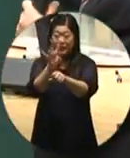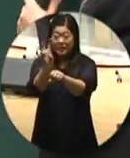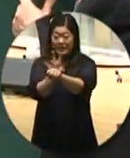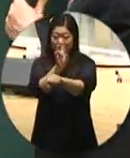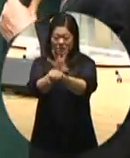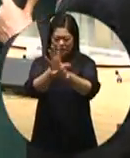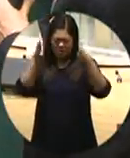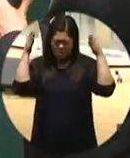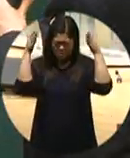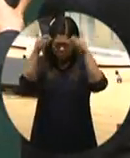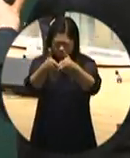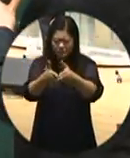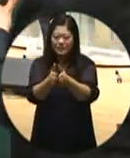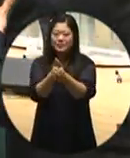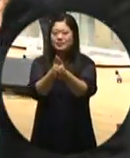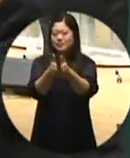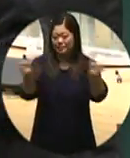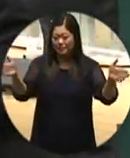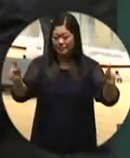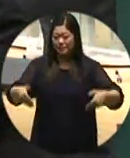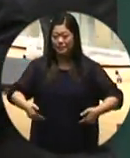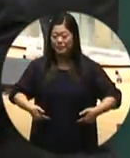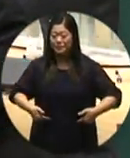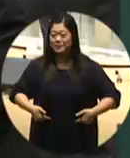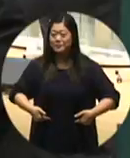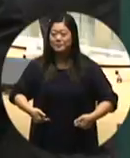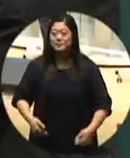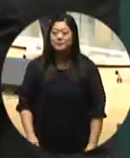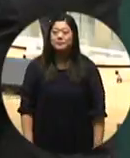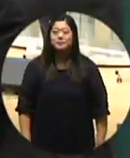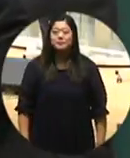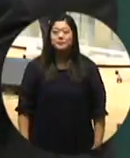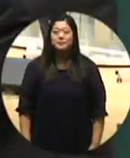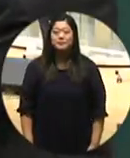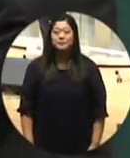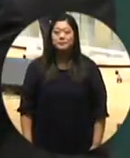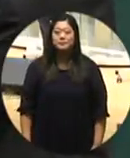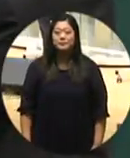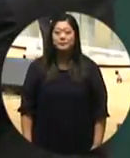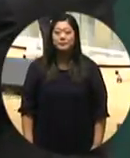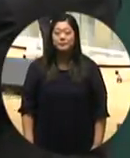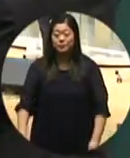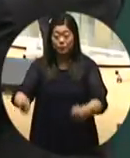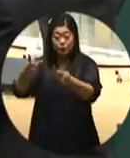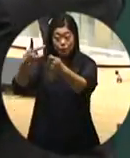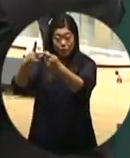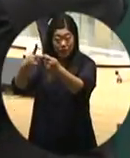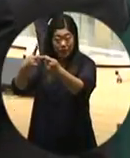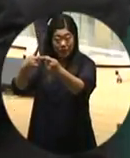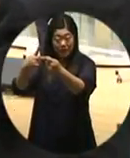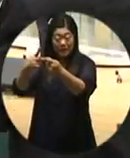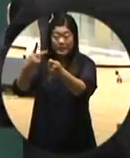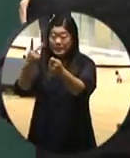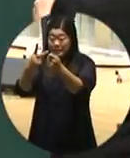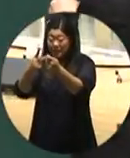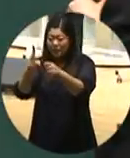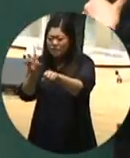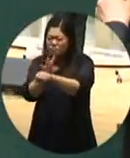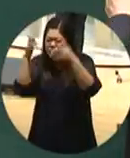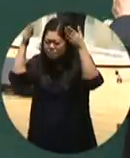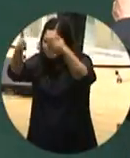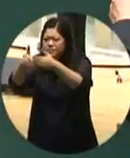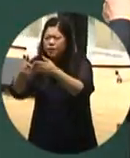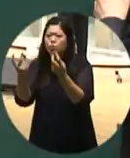beginning or the start of the 24 hours all in. 24 올인의 방법. Number two will be the method for